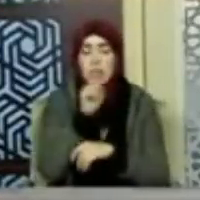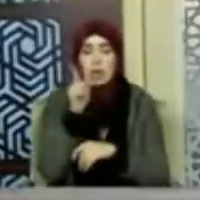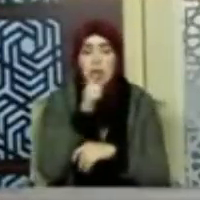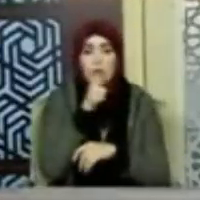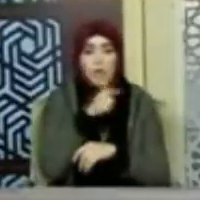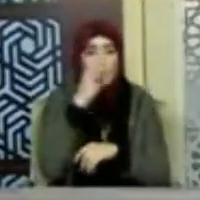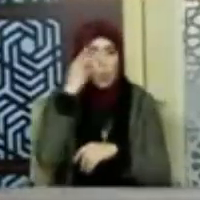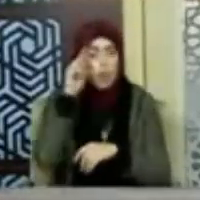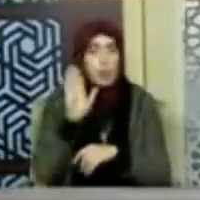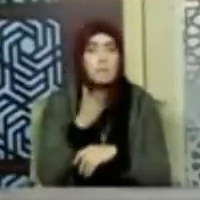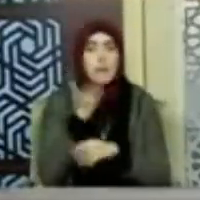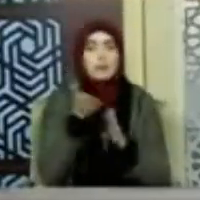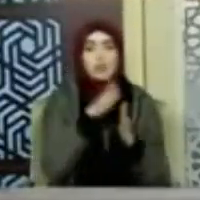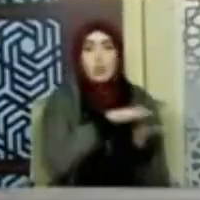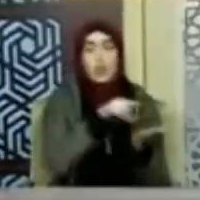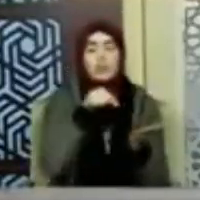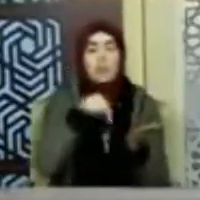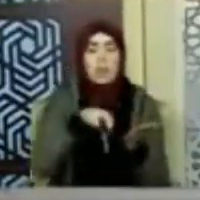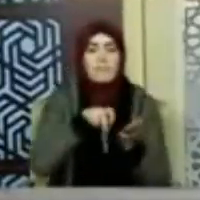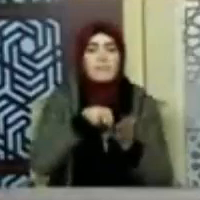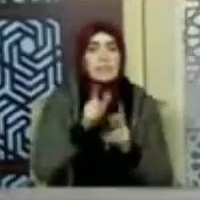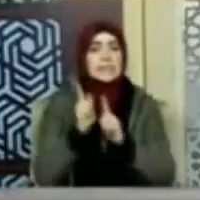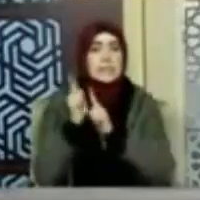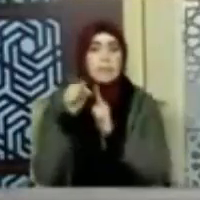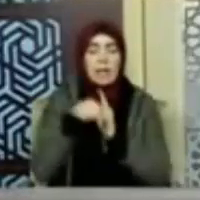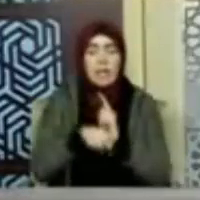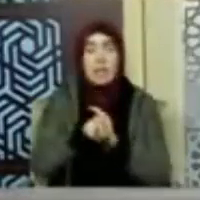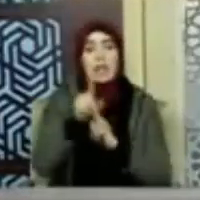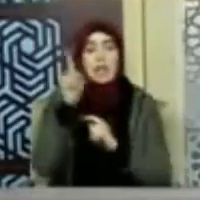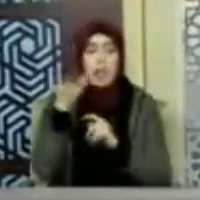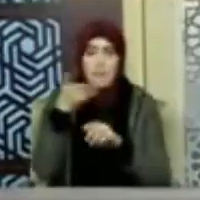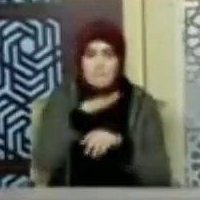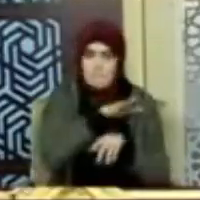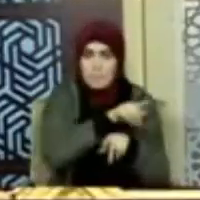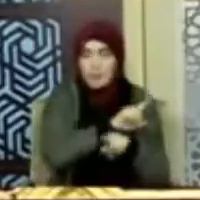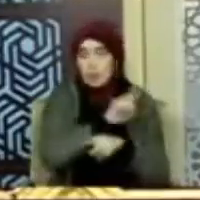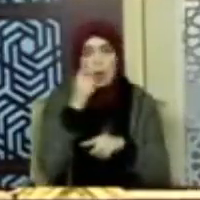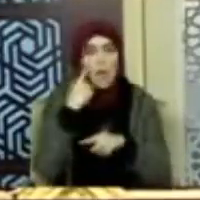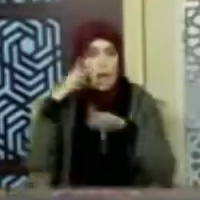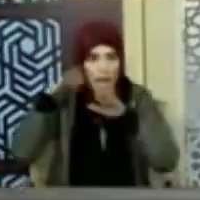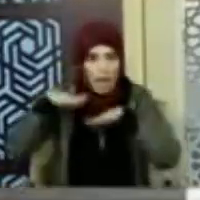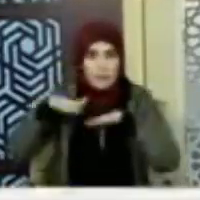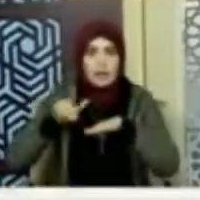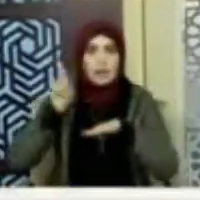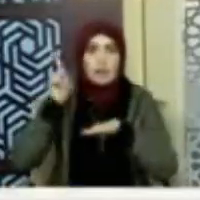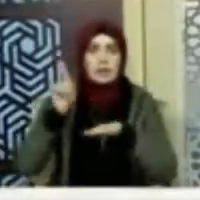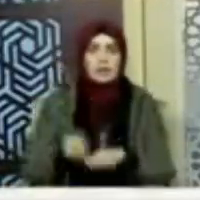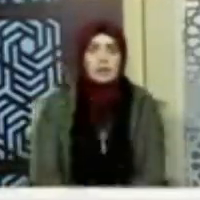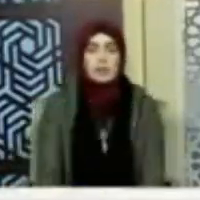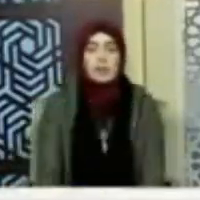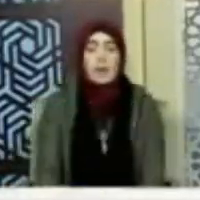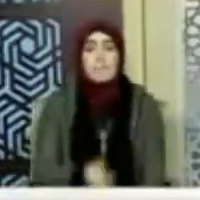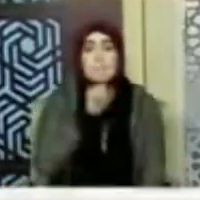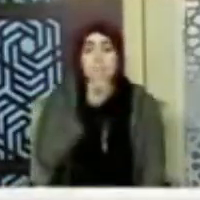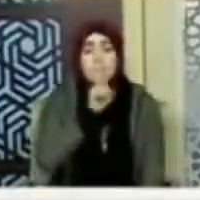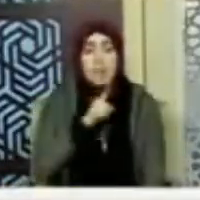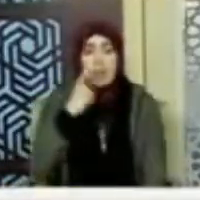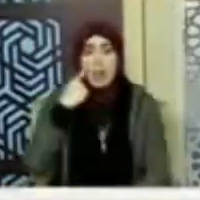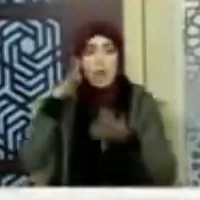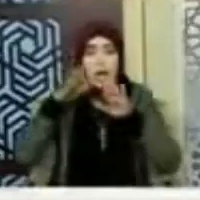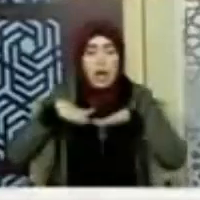لمن يقتل في سبيل الله أموات بل أحياء، بل